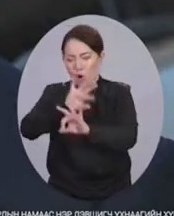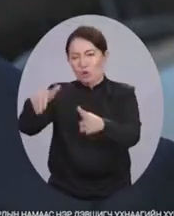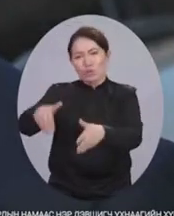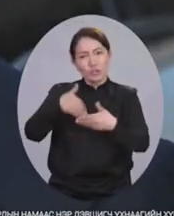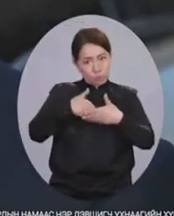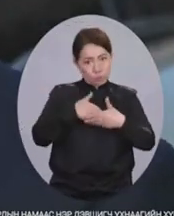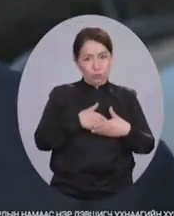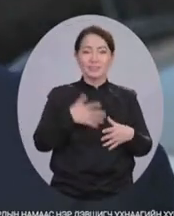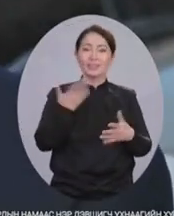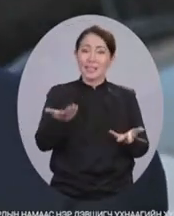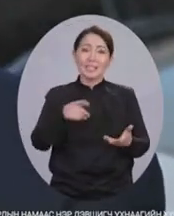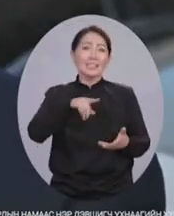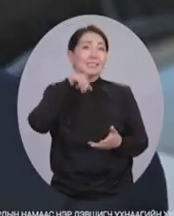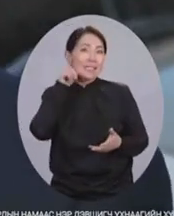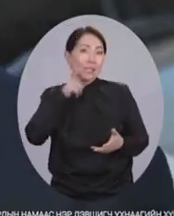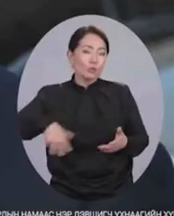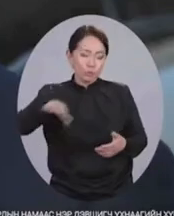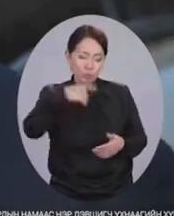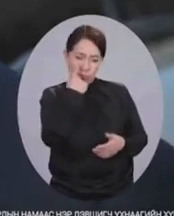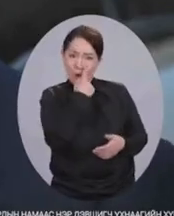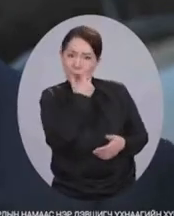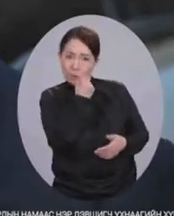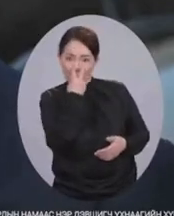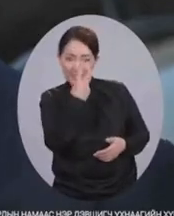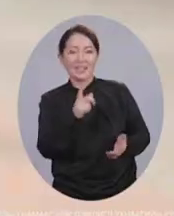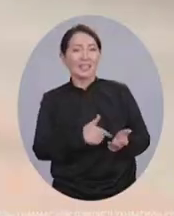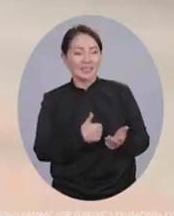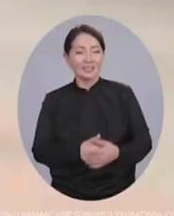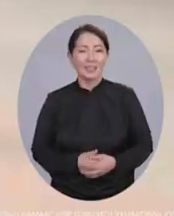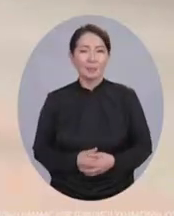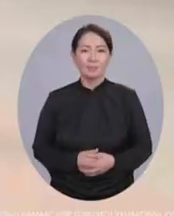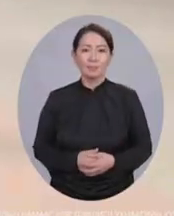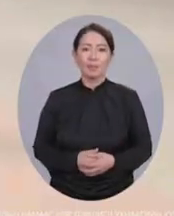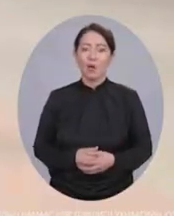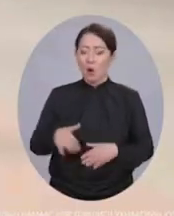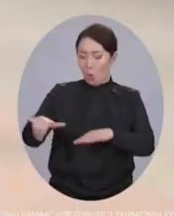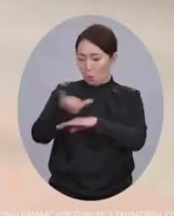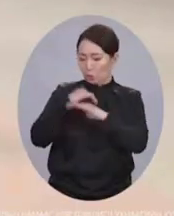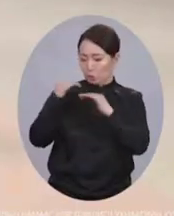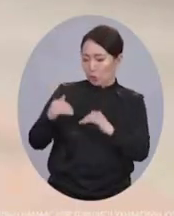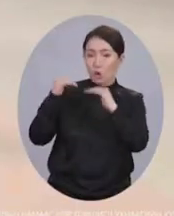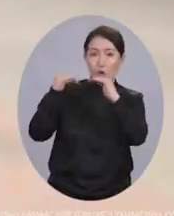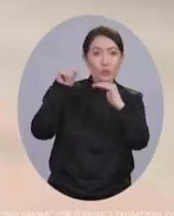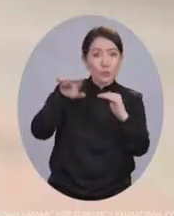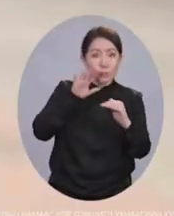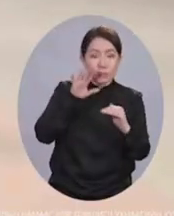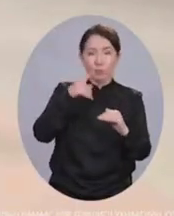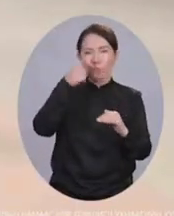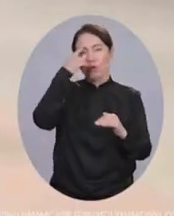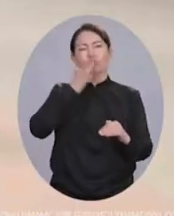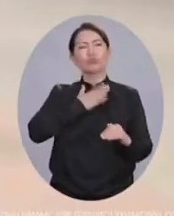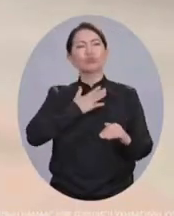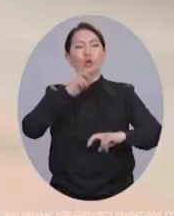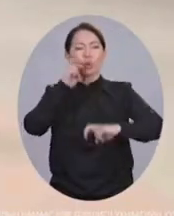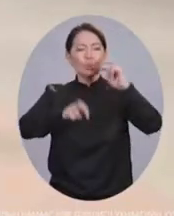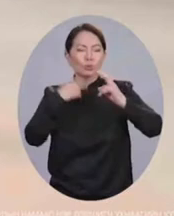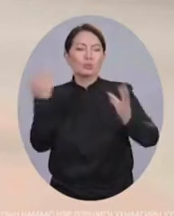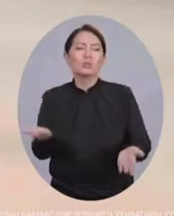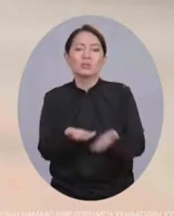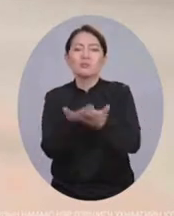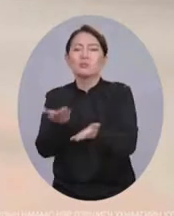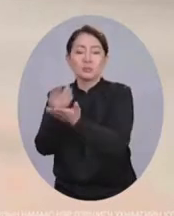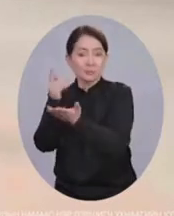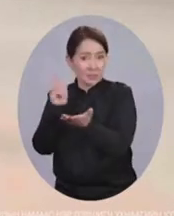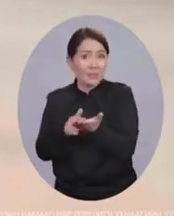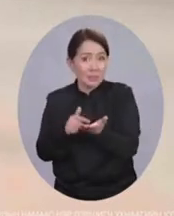юм. Тэгм ч бид нар залуучууд бид нэмэг жоох бодиттой л харах хэрэгтэй гэж бодож байна. За уус их орон хөгжөлт бол ер нь үндэсний үйлдвэрүүд дэмжих